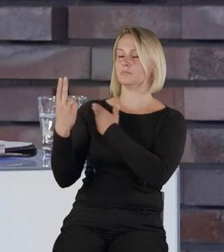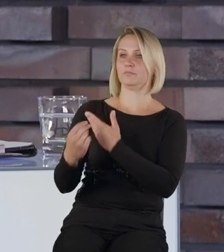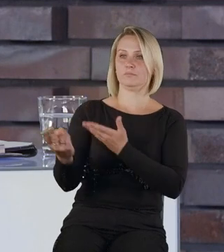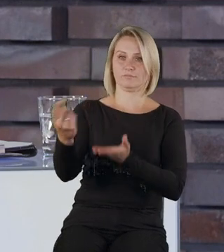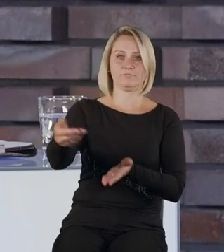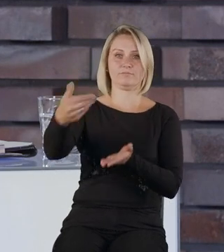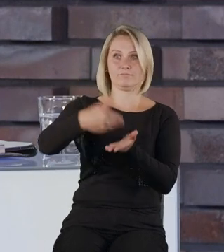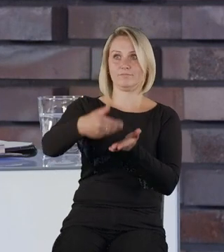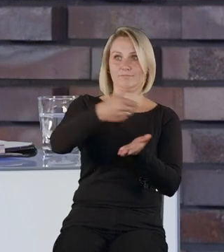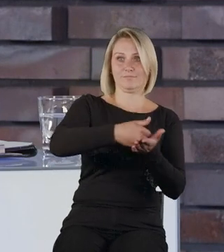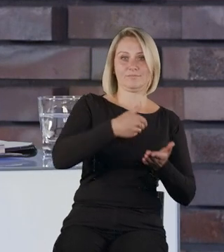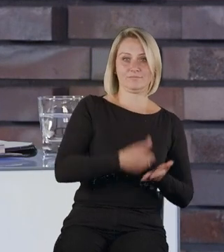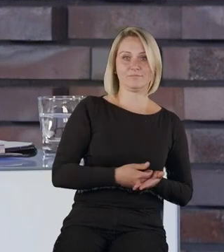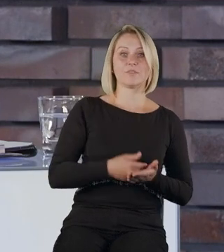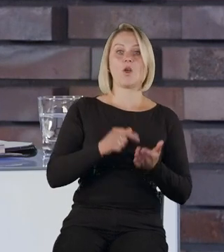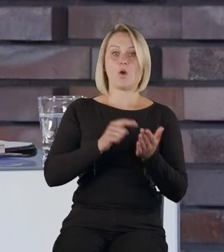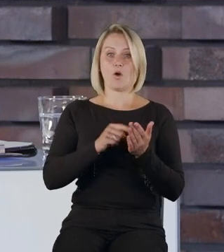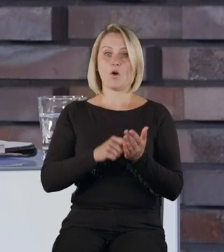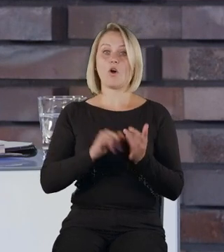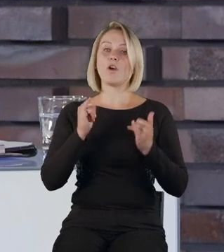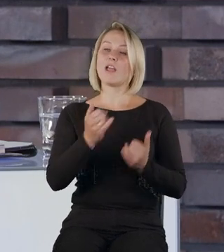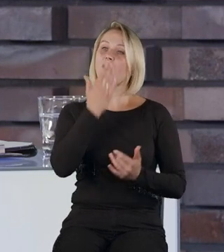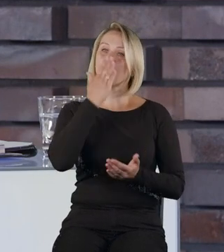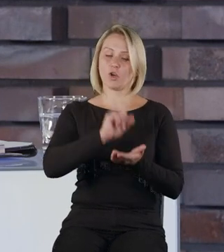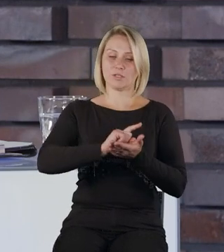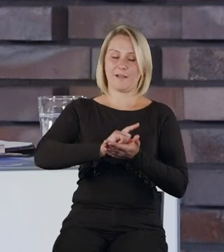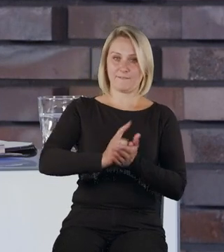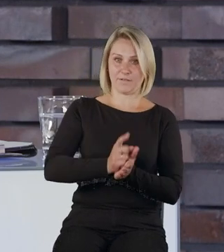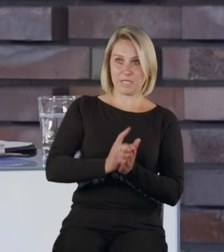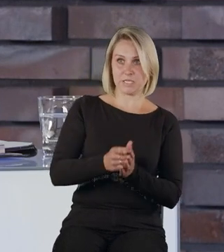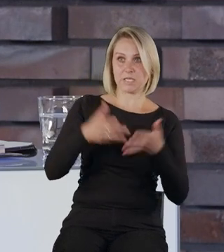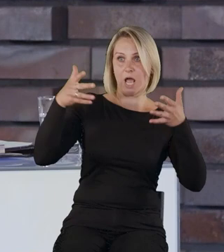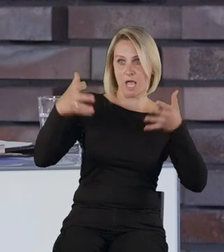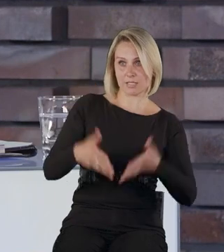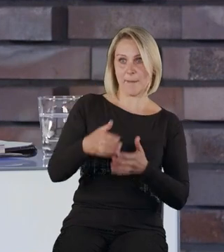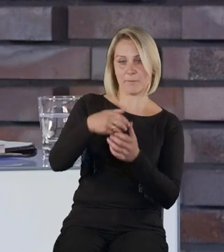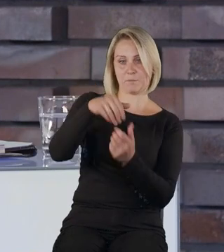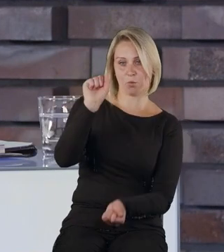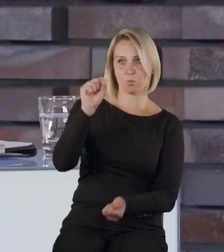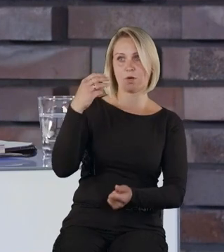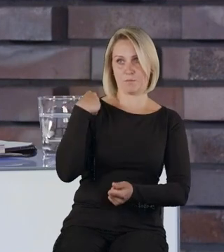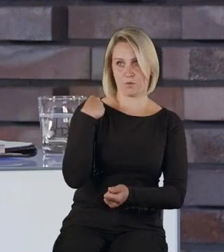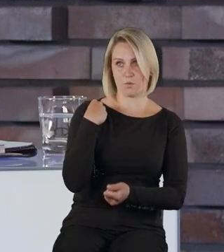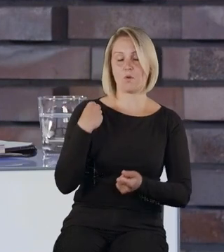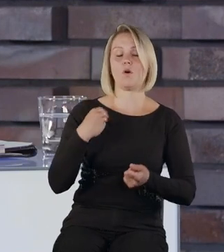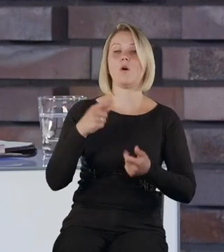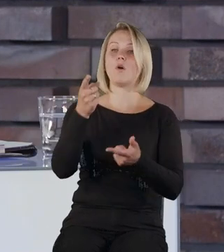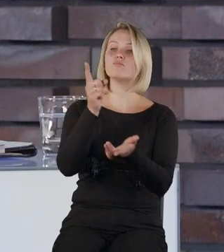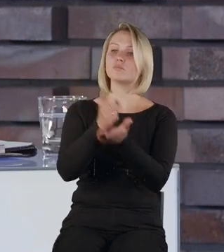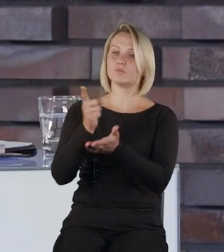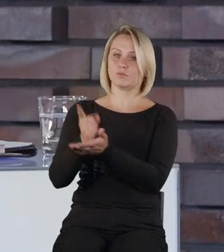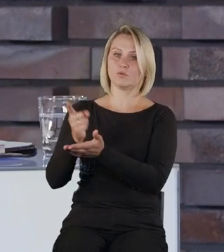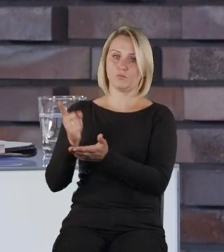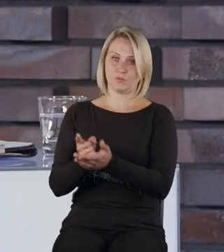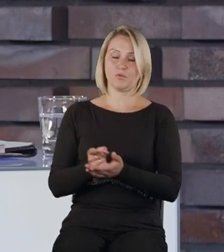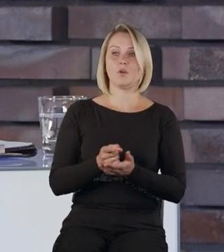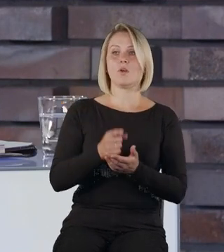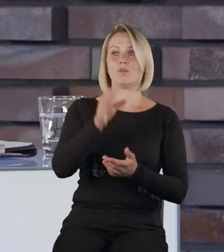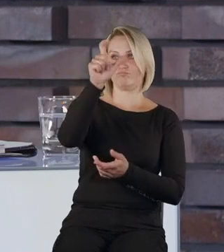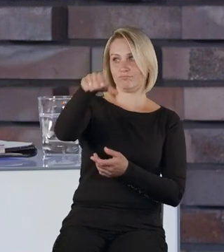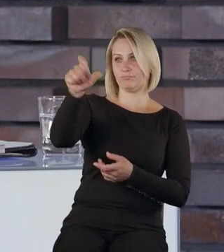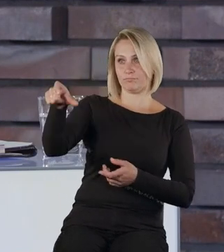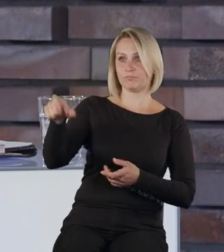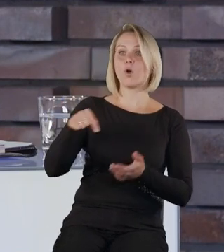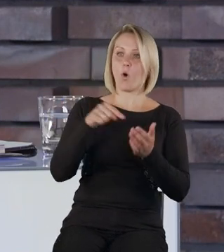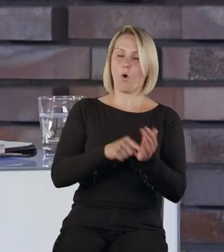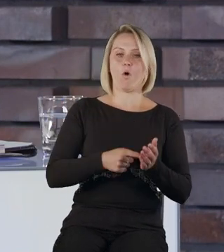kandydatów w każdym roku, od tego, jakie są wyniki egzaminów maturalnych uzyskane przez nich,